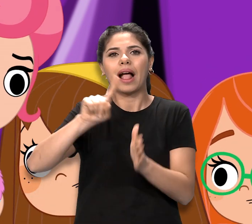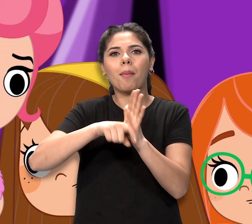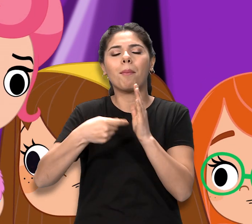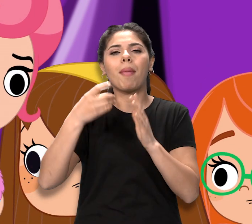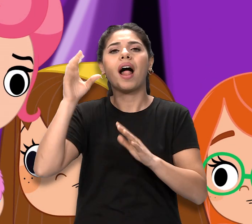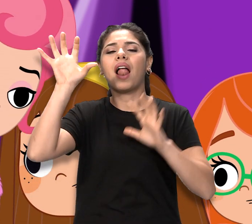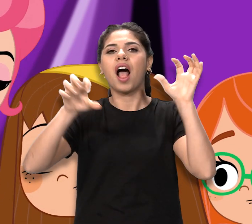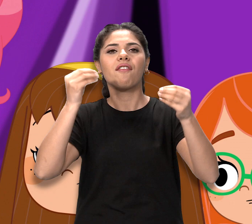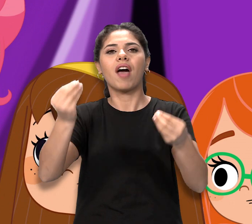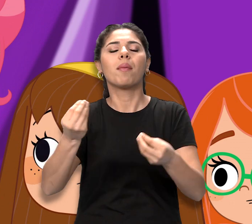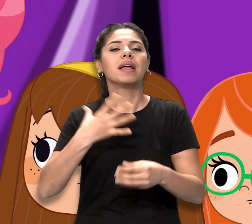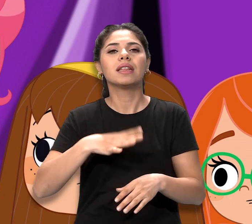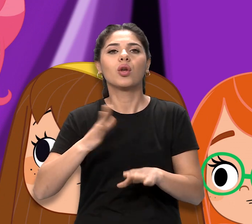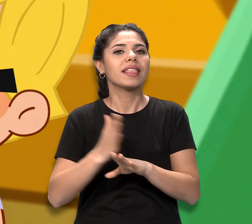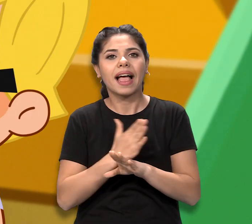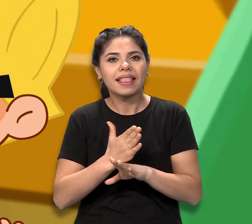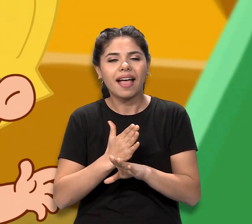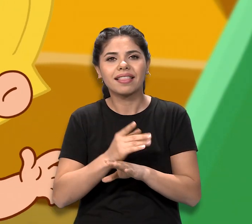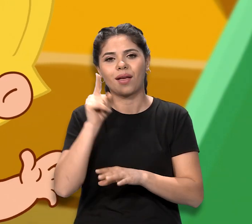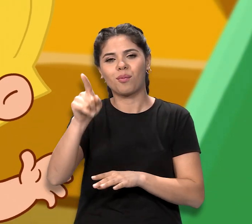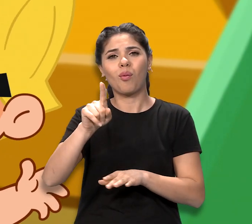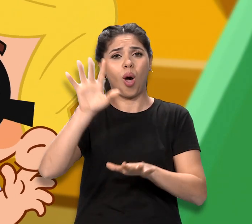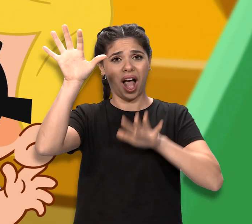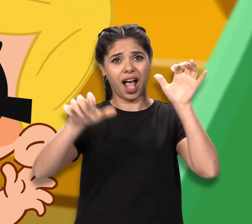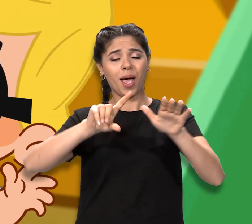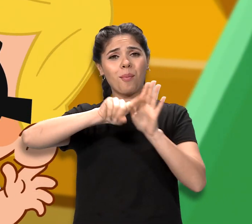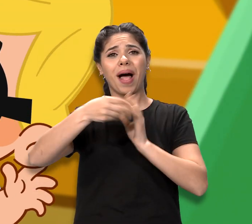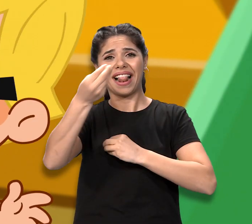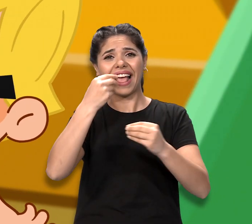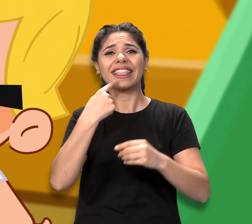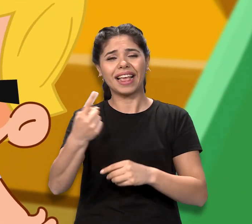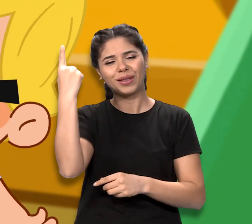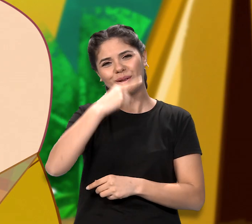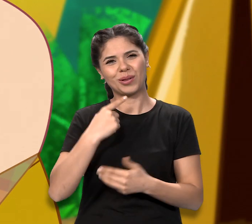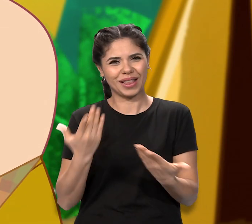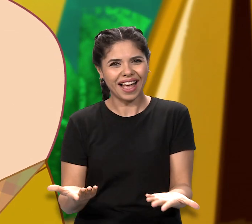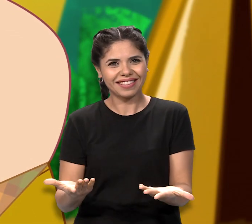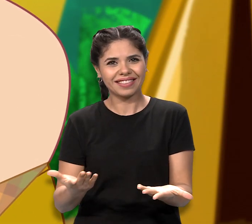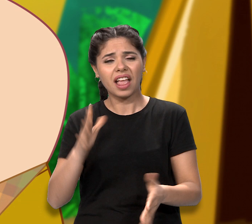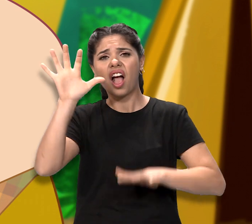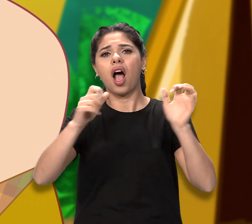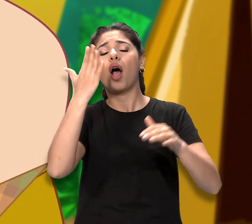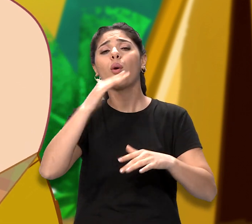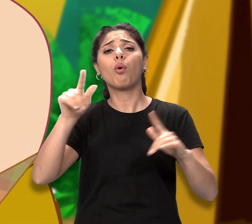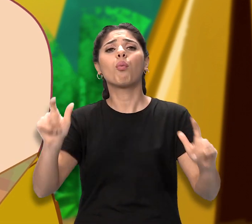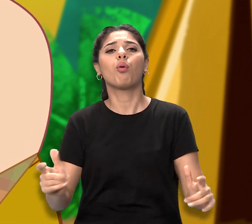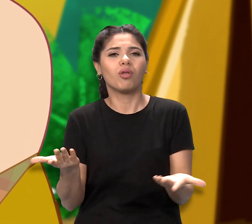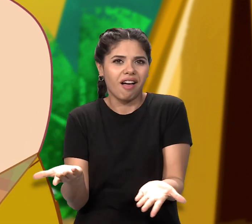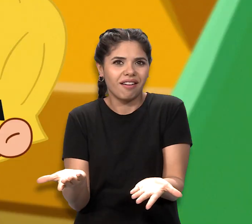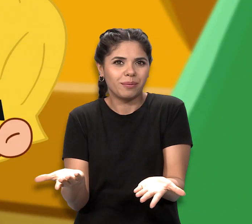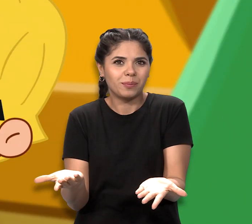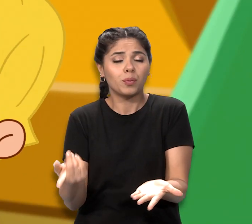sen neden bal vermek istiyorsun ki ayılara? Ayılar bal yer dediniz ya, o yüzden. Ayı yok ki hiç